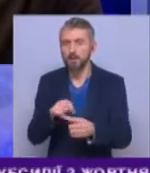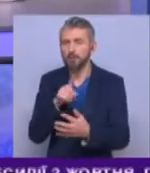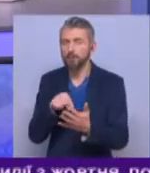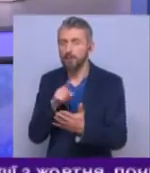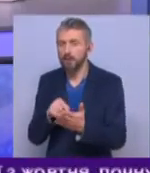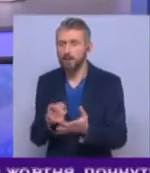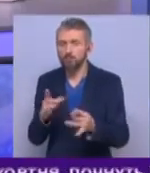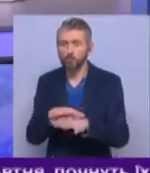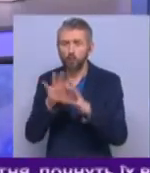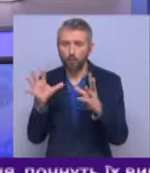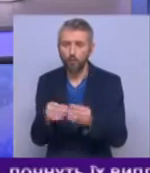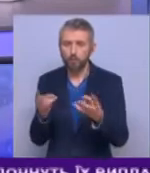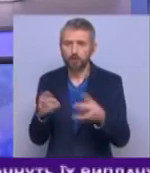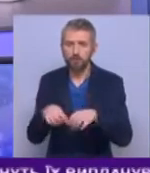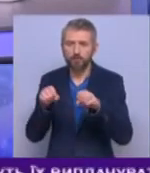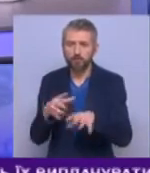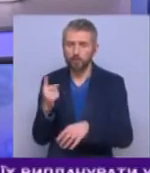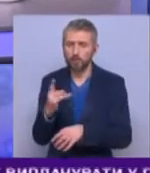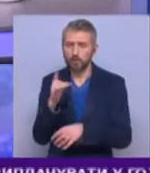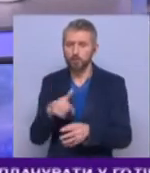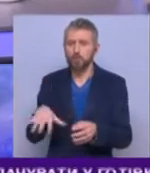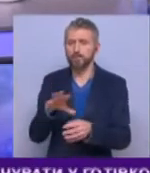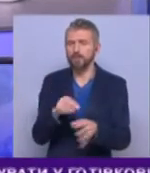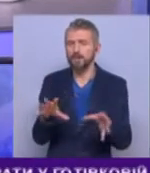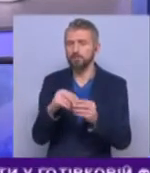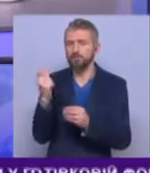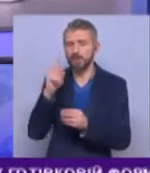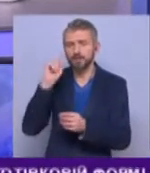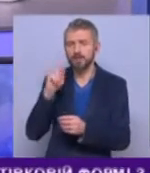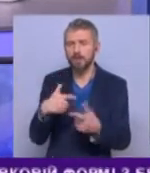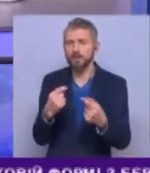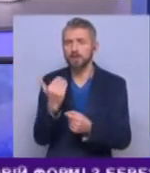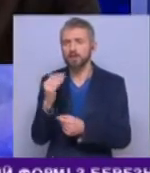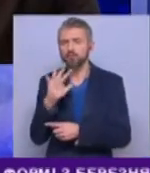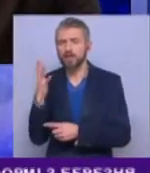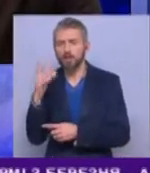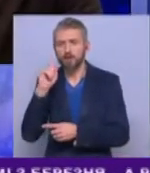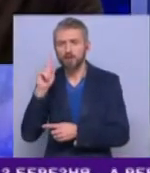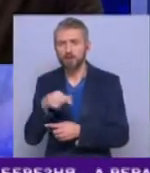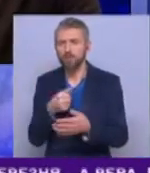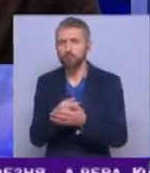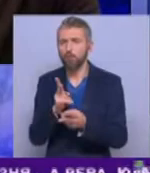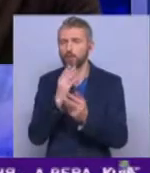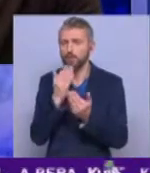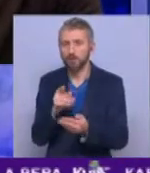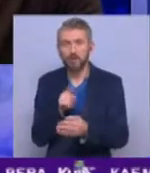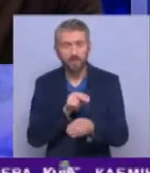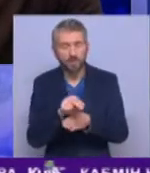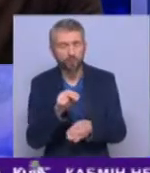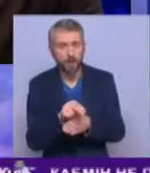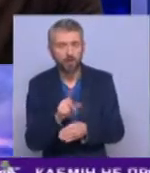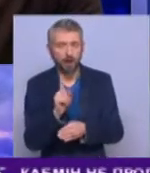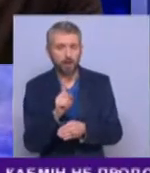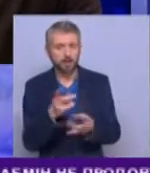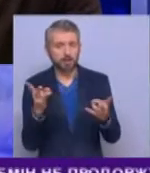просто комплексно треба вирішити один раз, щоб всі співвласники знали, де їхні дерева і знали, до кого звернутися. Ви їх навчаєте, але, в принципі,